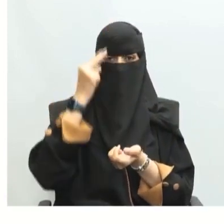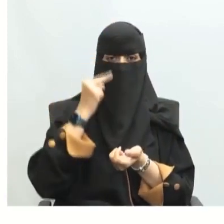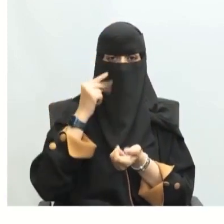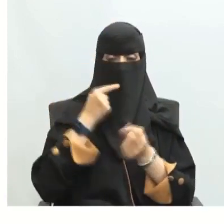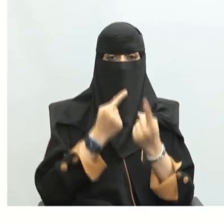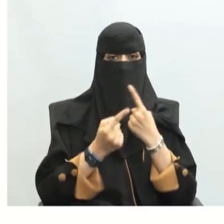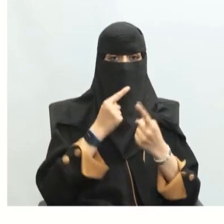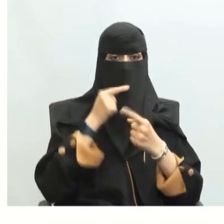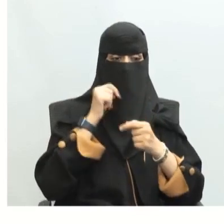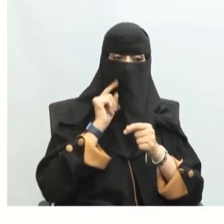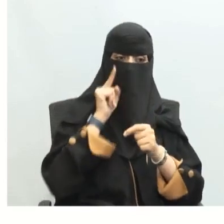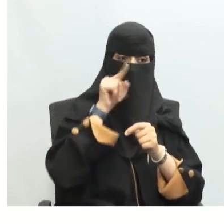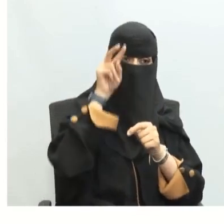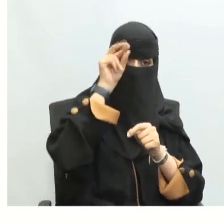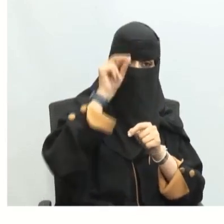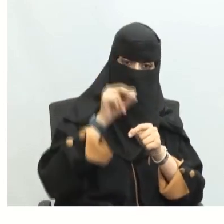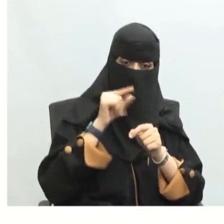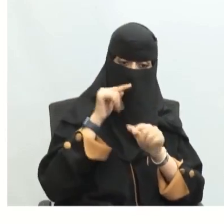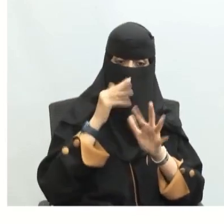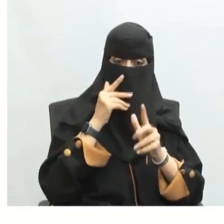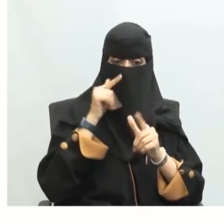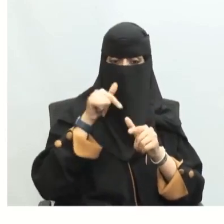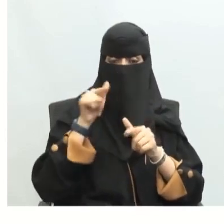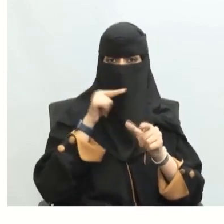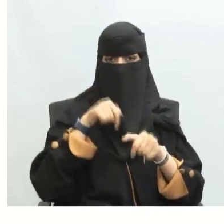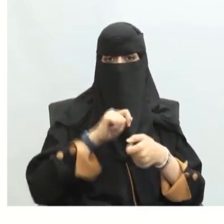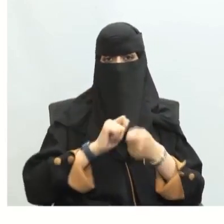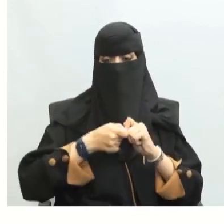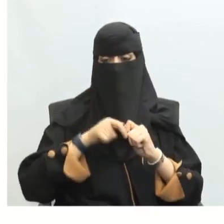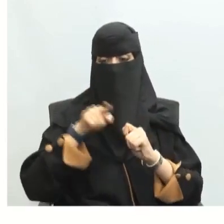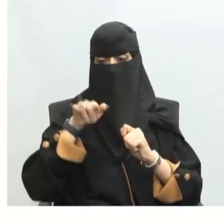الحوارات التي عقدها هذا المركز